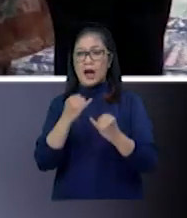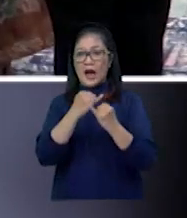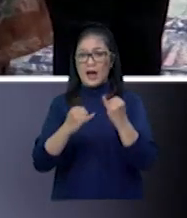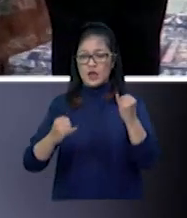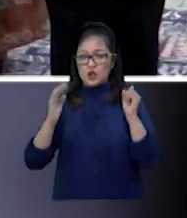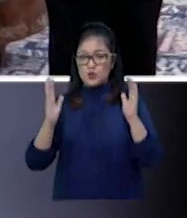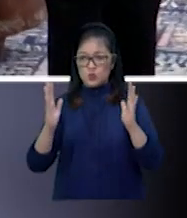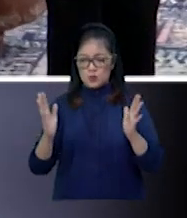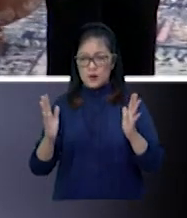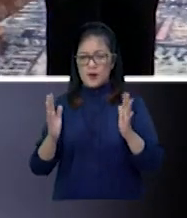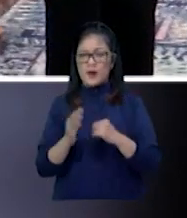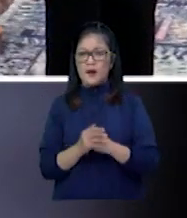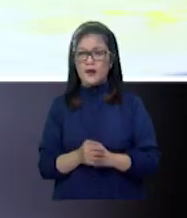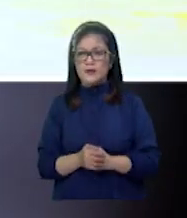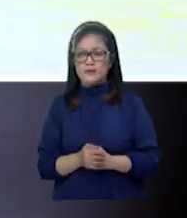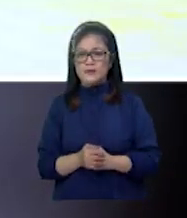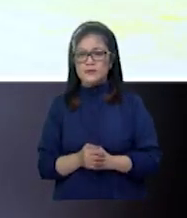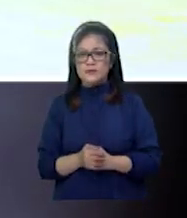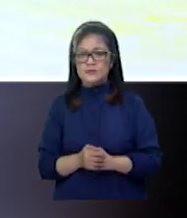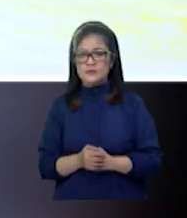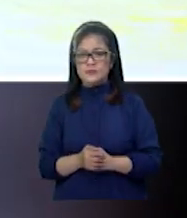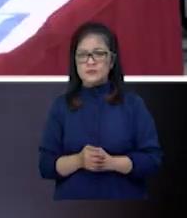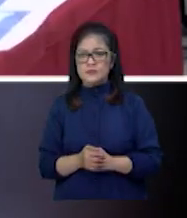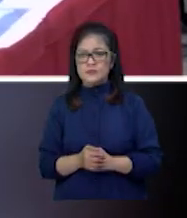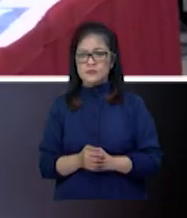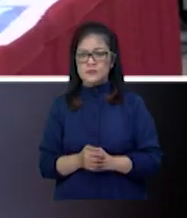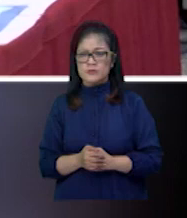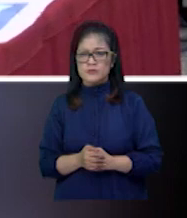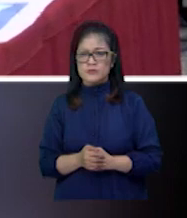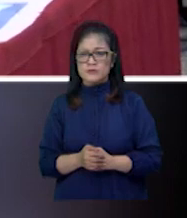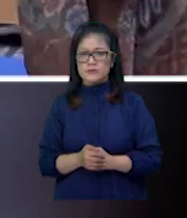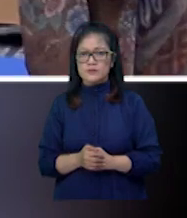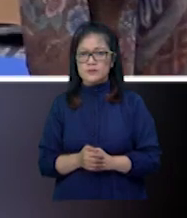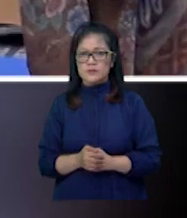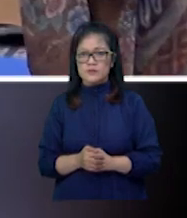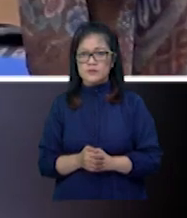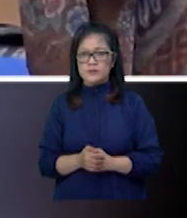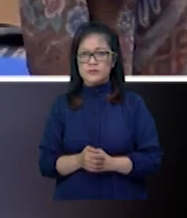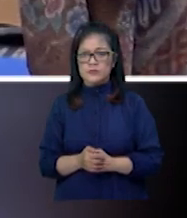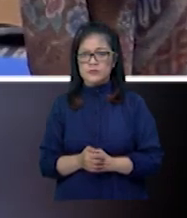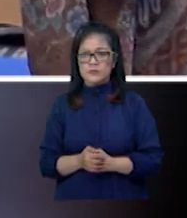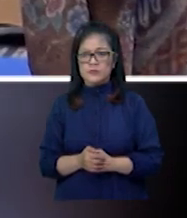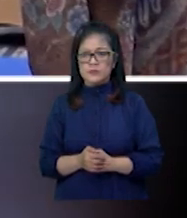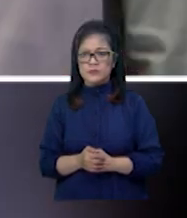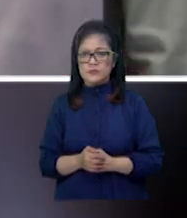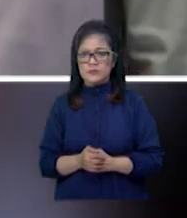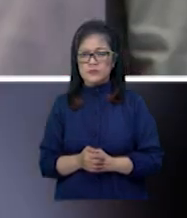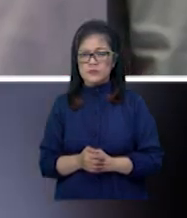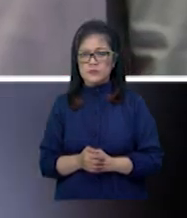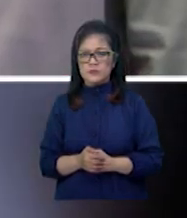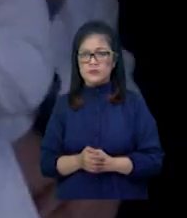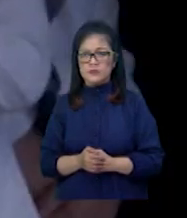seremonial seremonial UPG tercepat dan bergerak bersama dengan